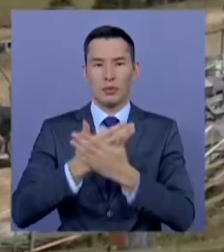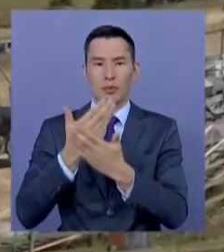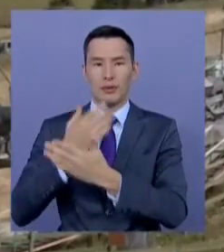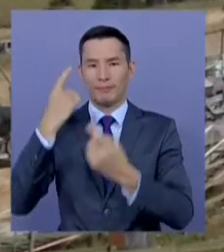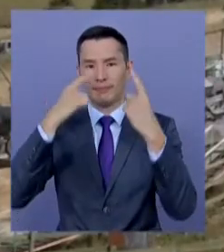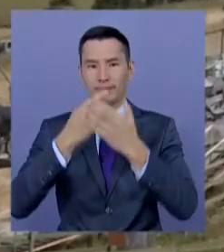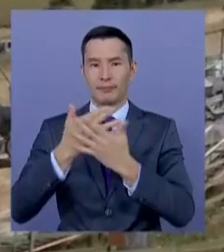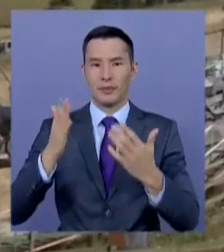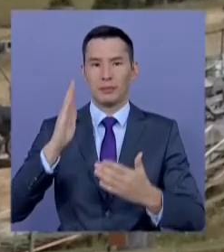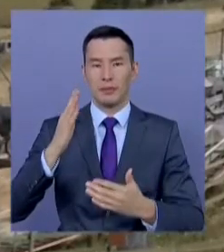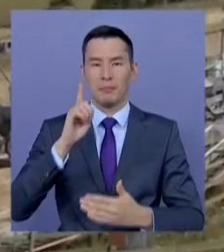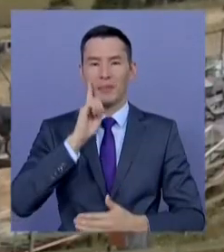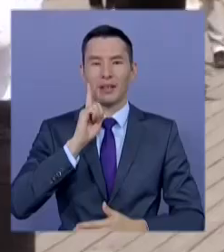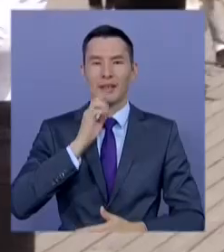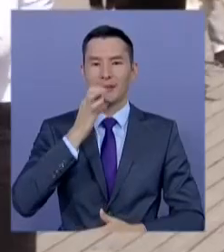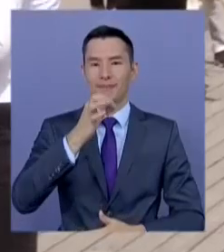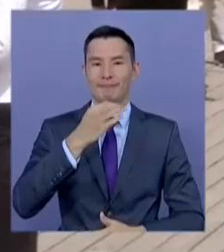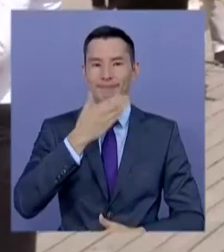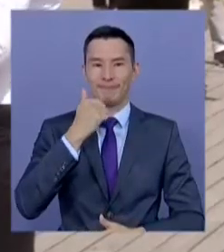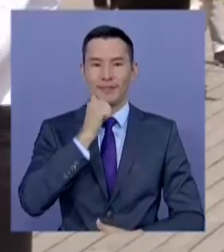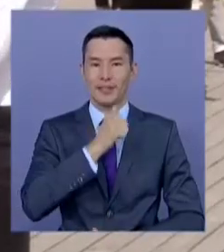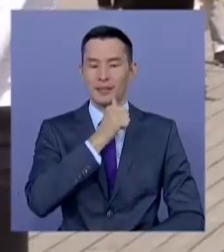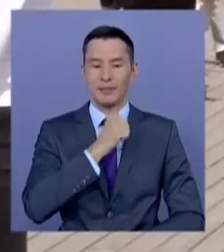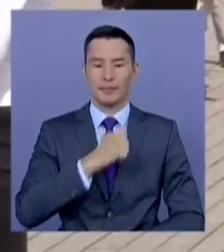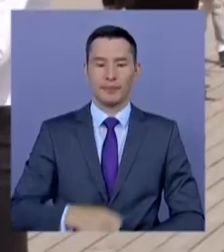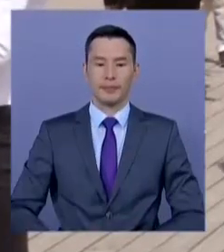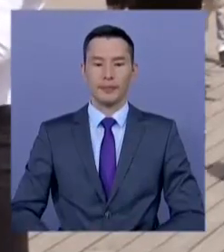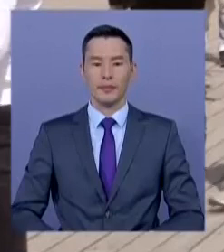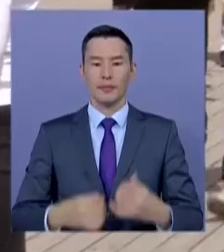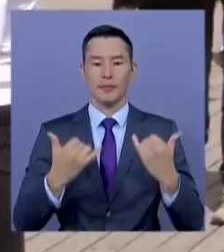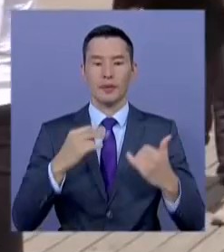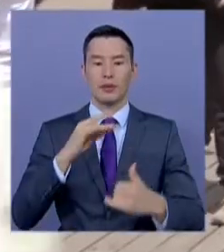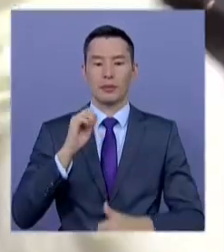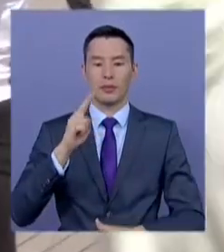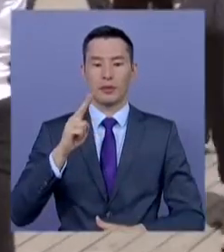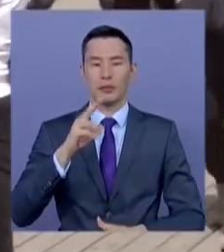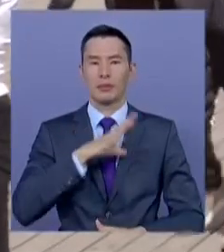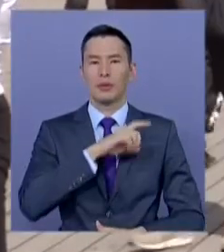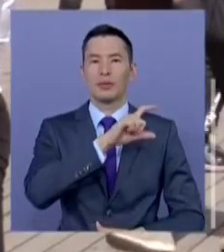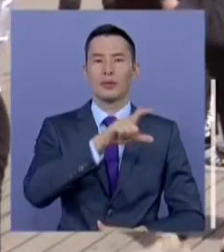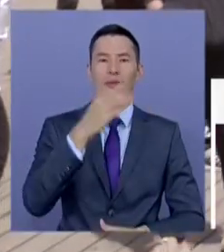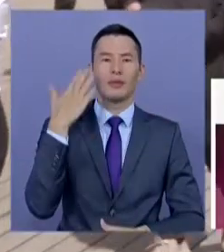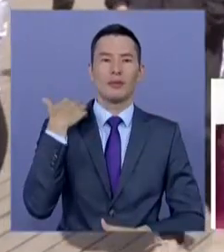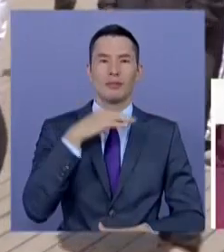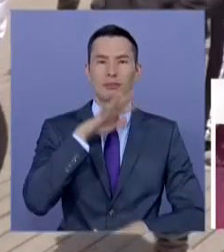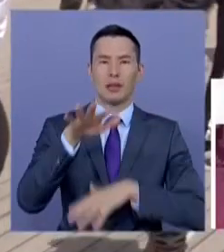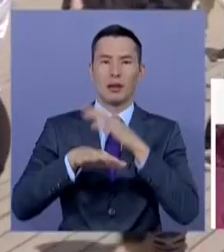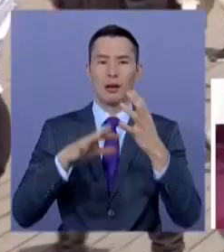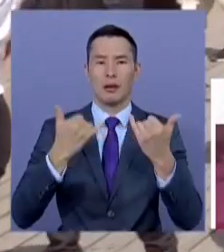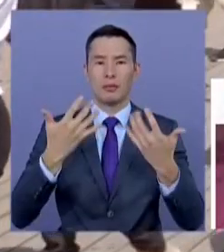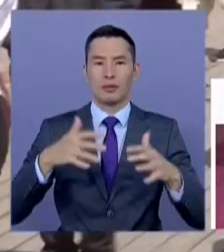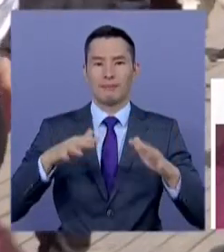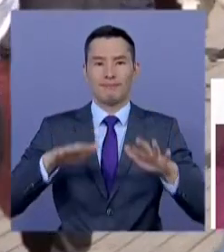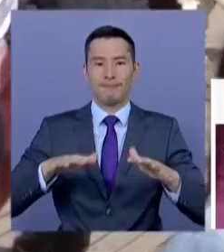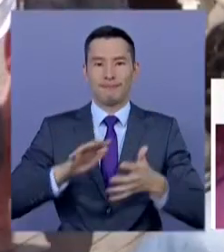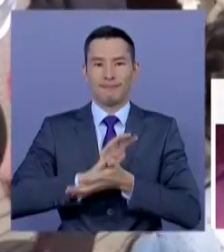курорт әкімшілігі оны құпия сақтап отыр. Сегодня Чымбұлақ уже не вмещает в себя тот поток людей. Бүгінде Шымбұлақ қанша